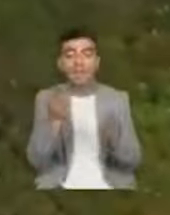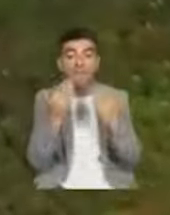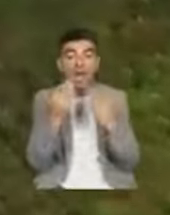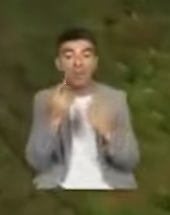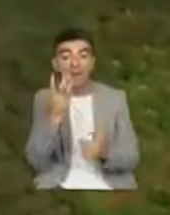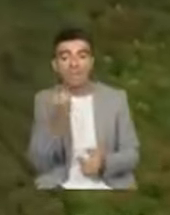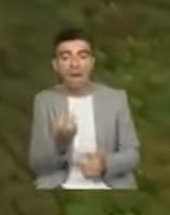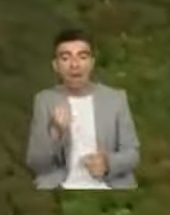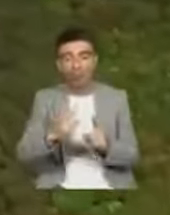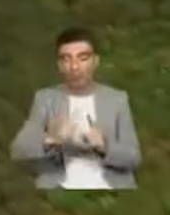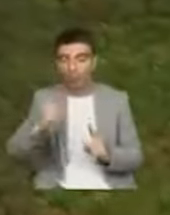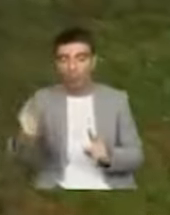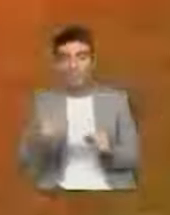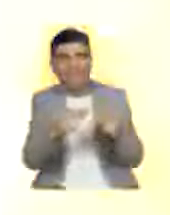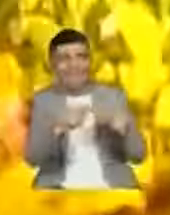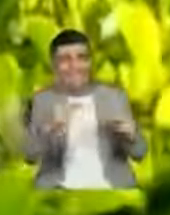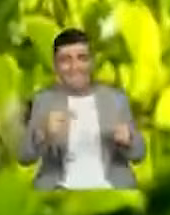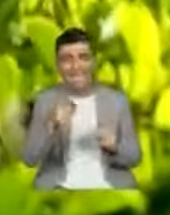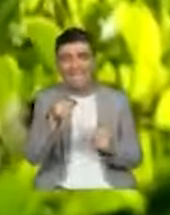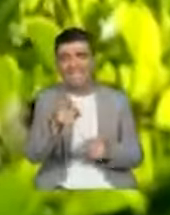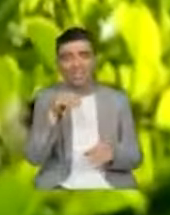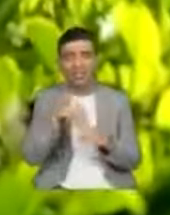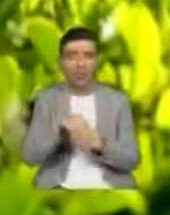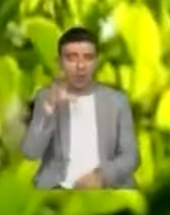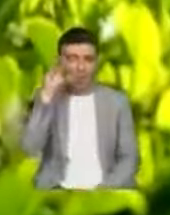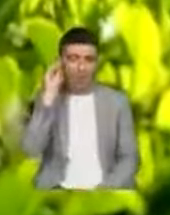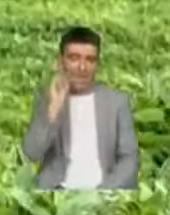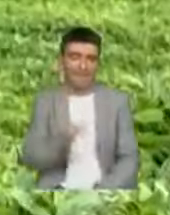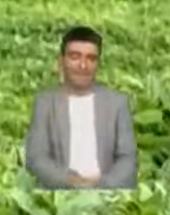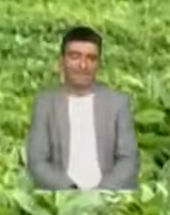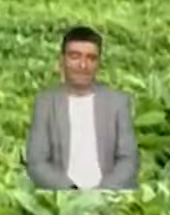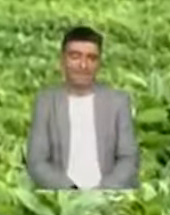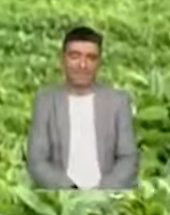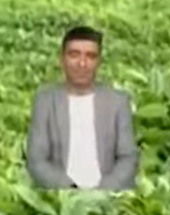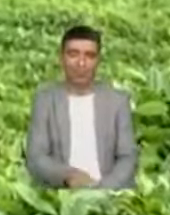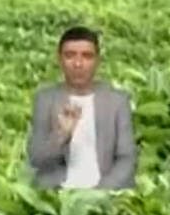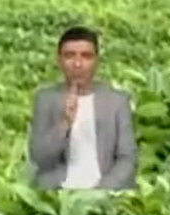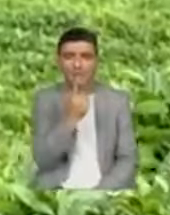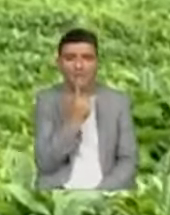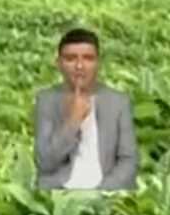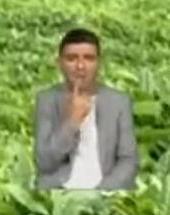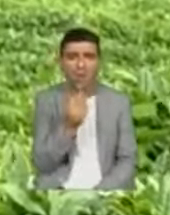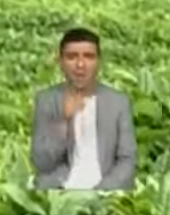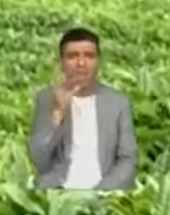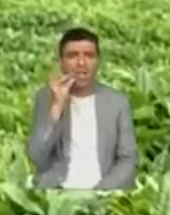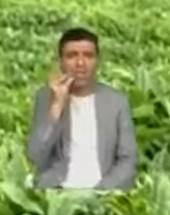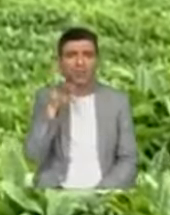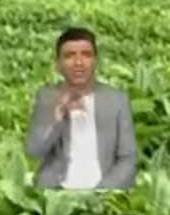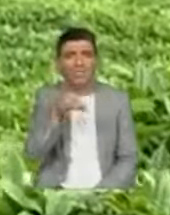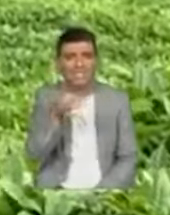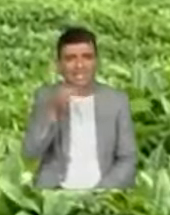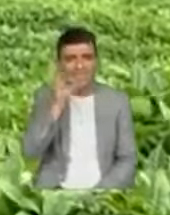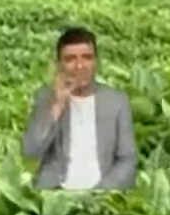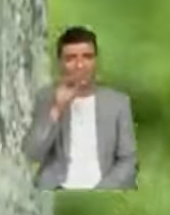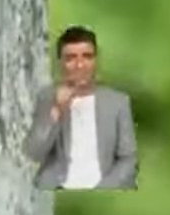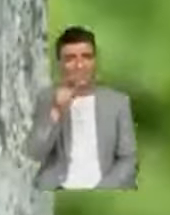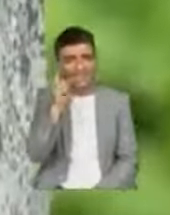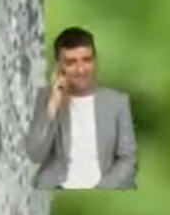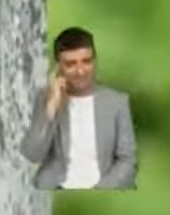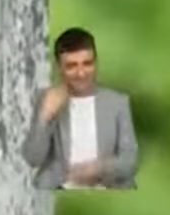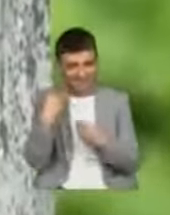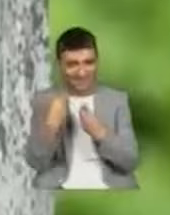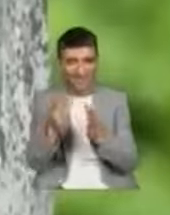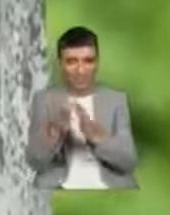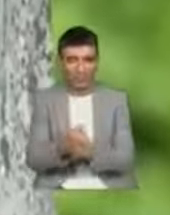bahçeden bardağa uzanan serüvenini sizler için öğrendi. Mis gibi Giresun çayı içiyoruz. Sizlere de tavsiye